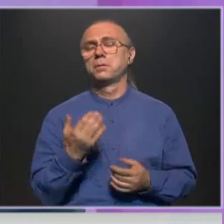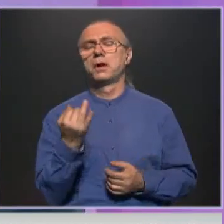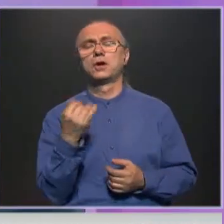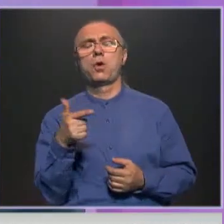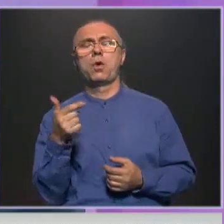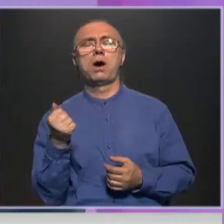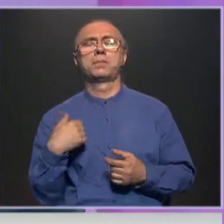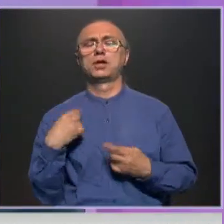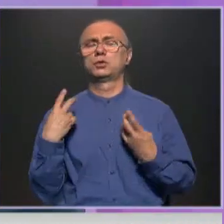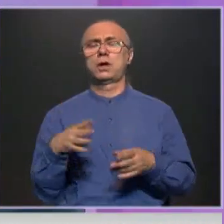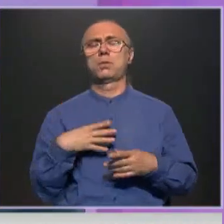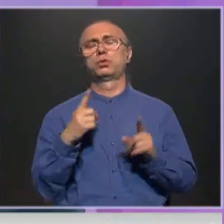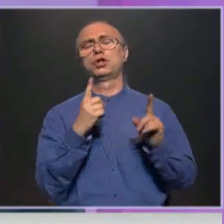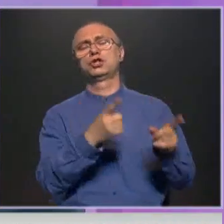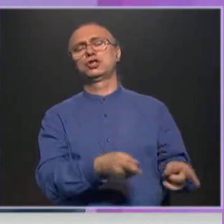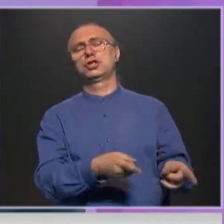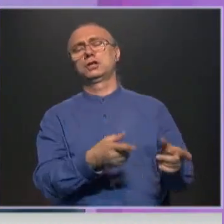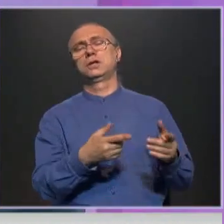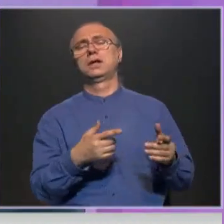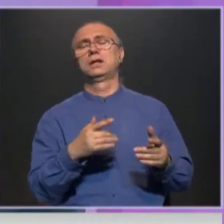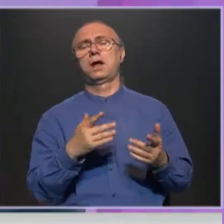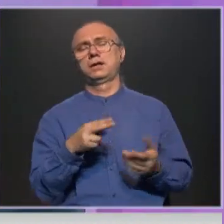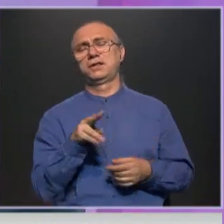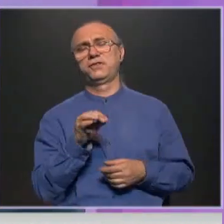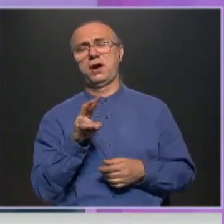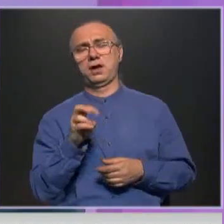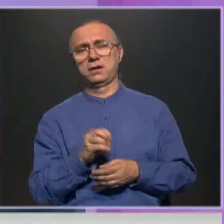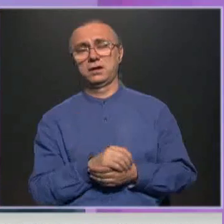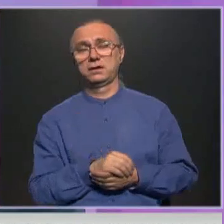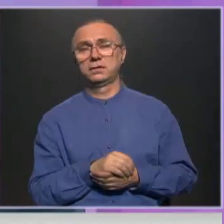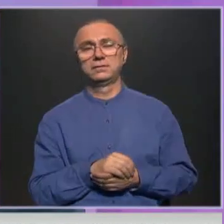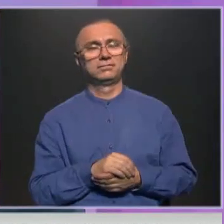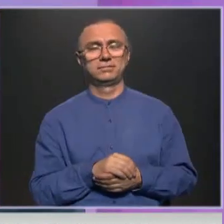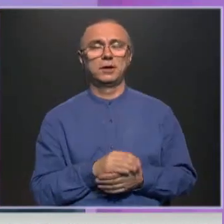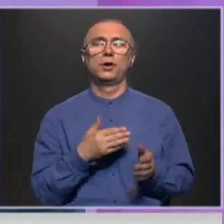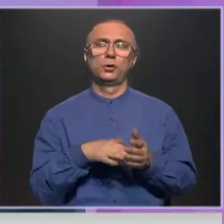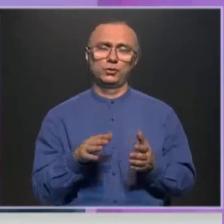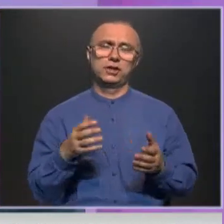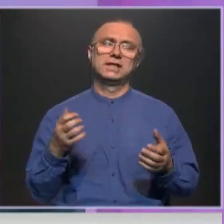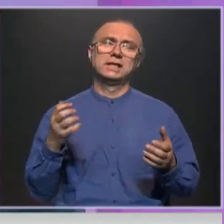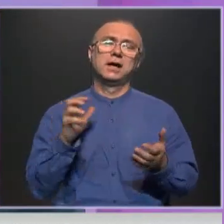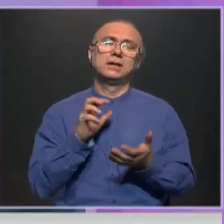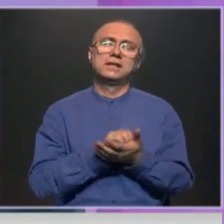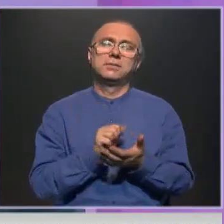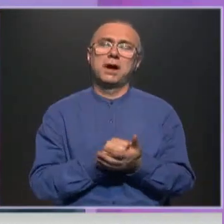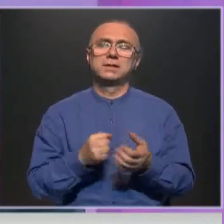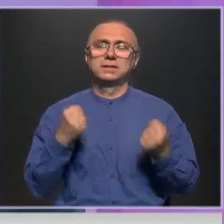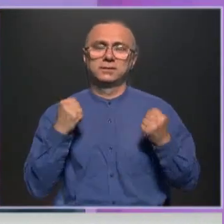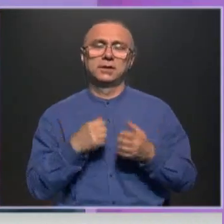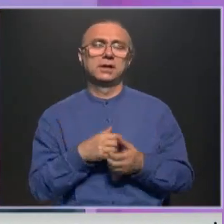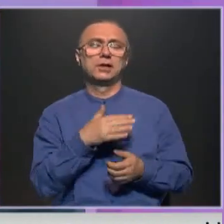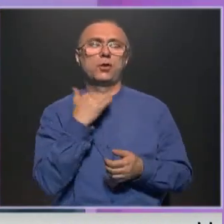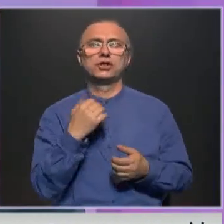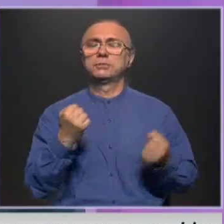чипсы кушать, да? Нет, уж лучше. Оставляй чипсы, вставай с дивана, если, ну, не хочешь другим спортом заниматься, ну, хоть чуть-чуть